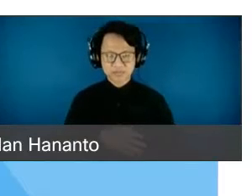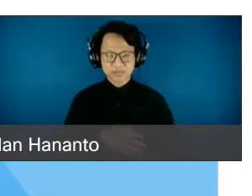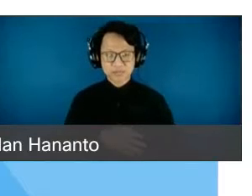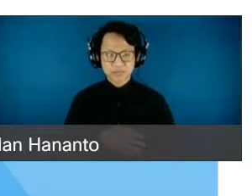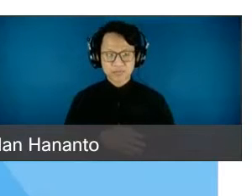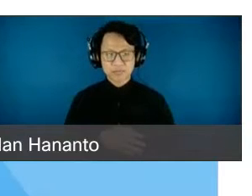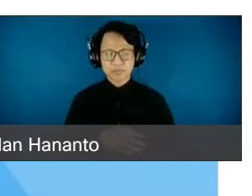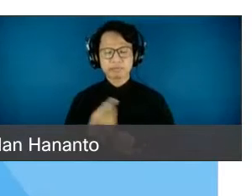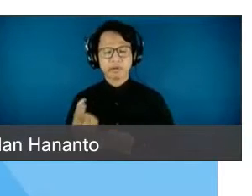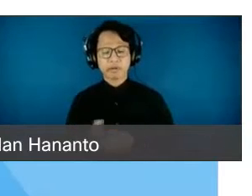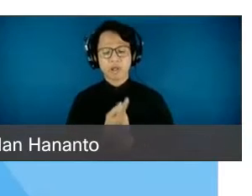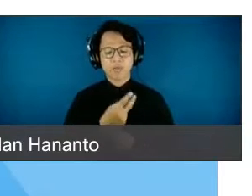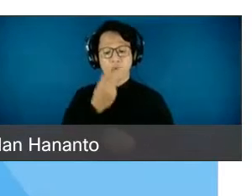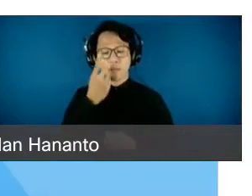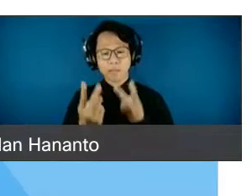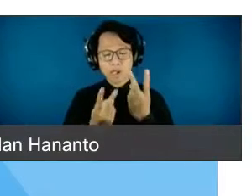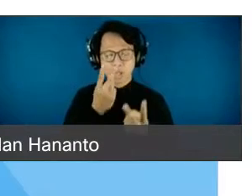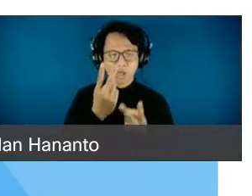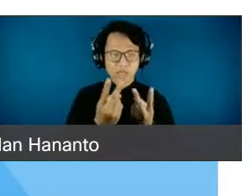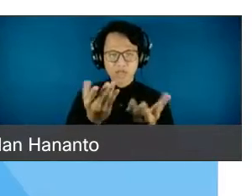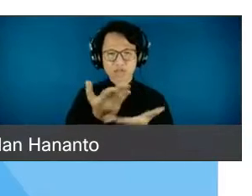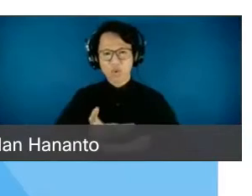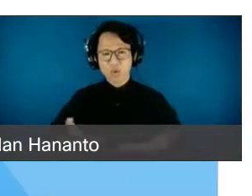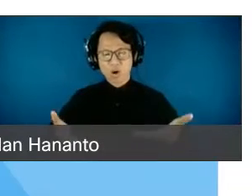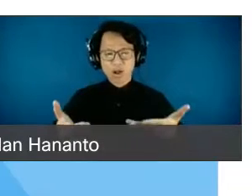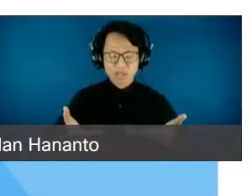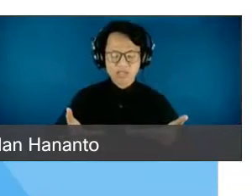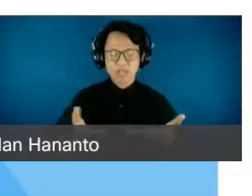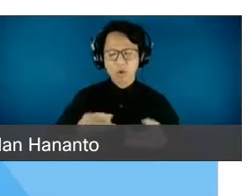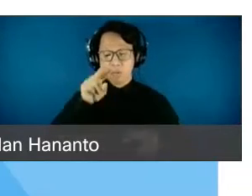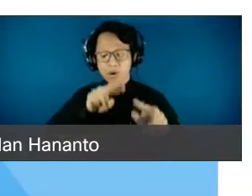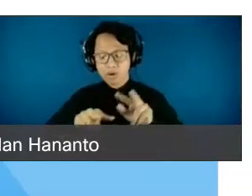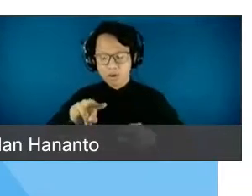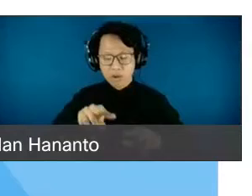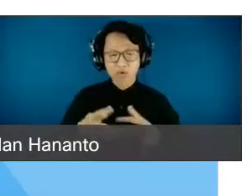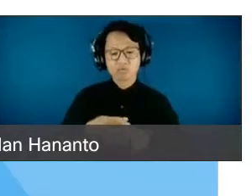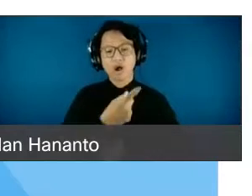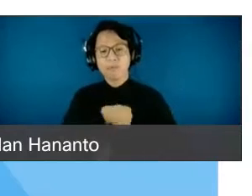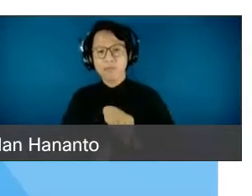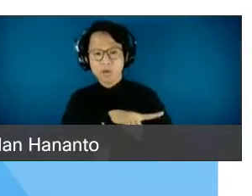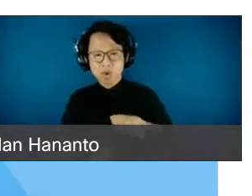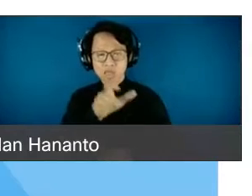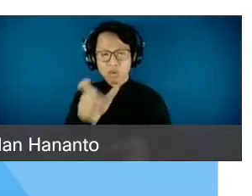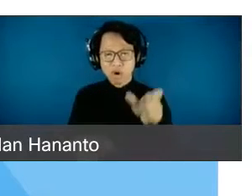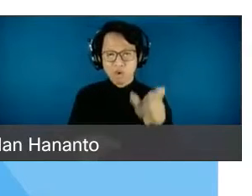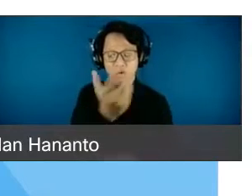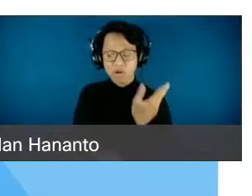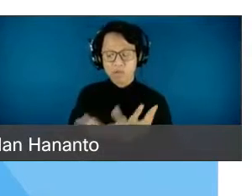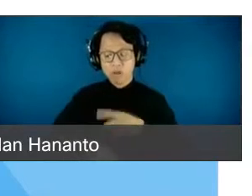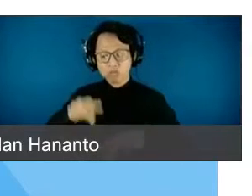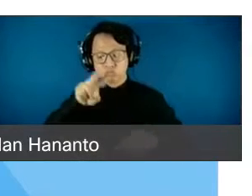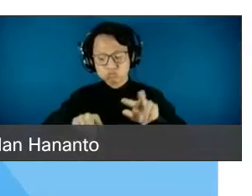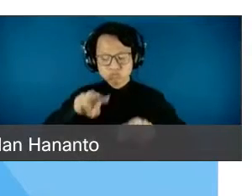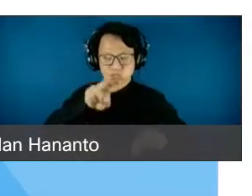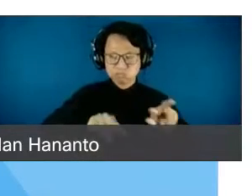mengetahui kondisi, terus potensi dan kemampuan teman-teman disabilitas. Dan